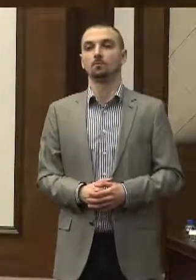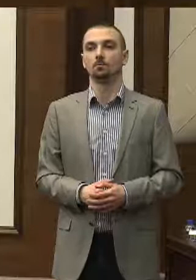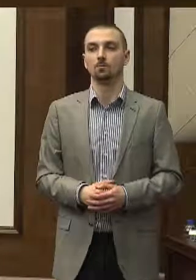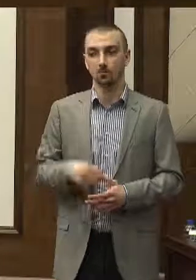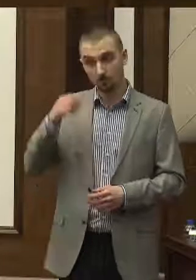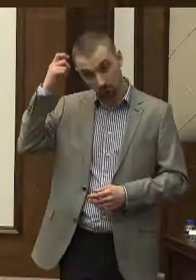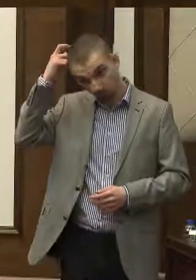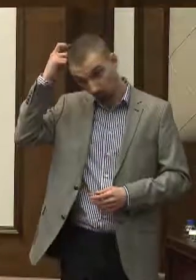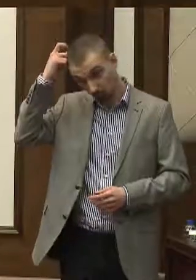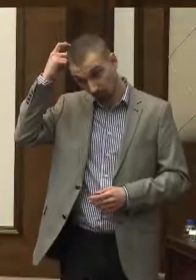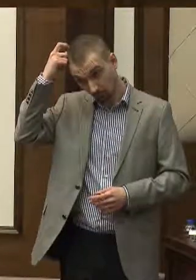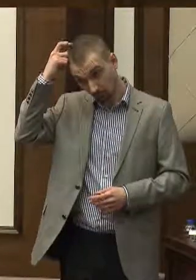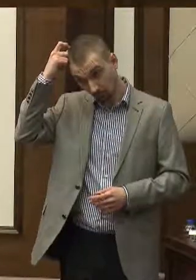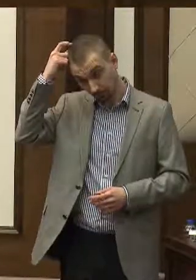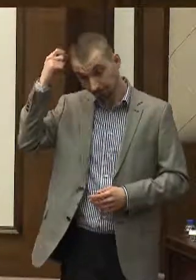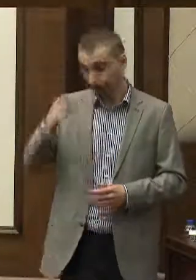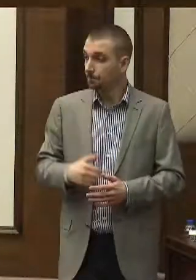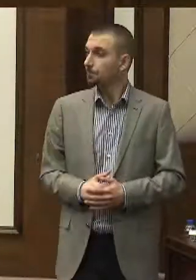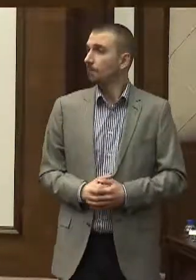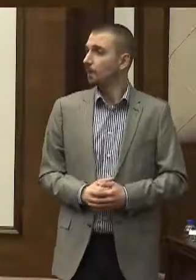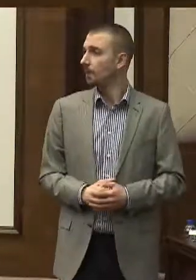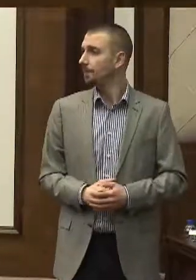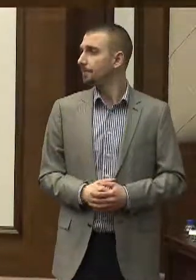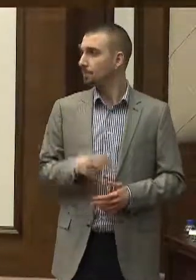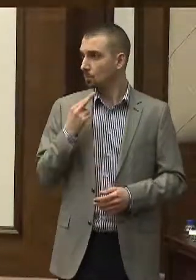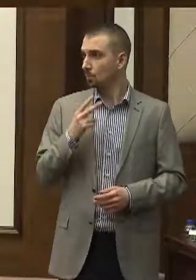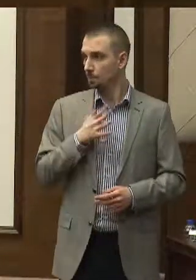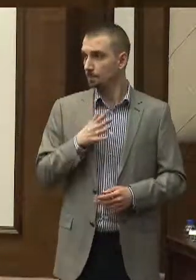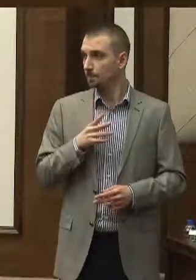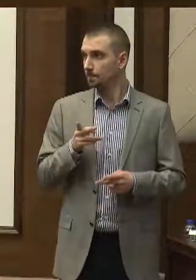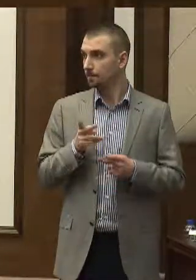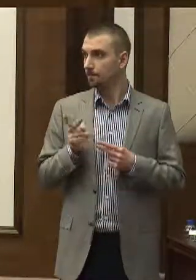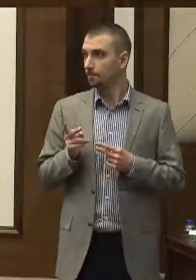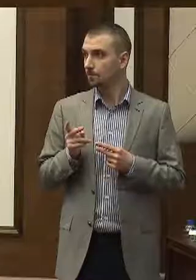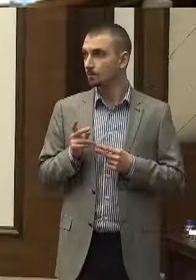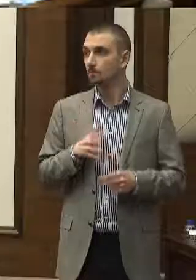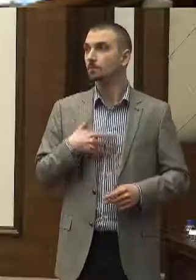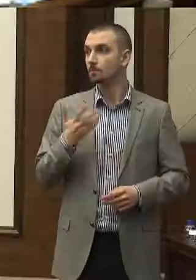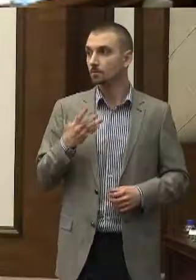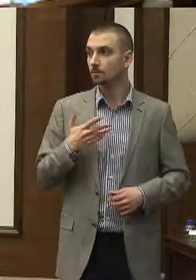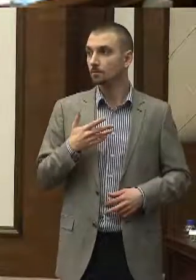yazdım. Seher hocam, istiyor musunuz konuşma? Konuşmak istiyor musunuz?